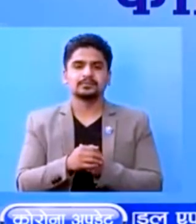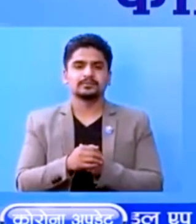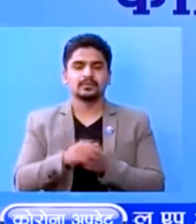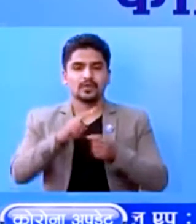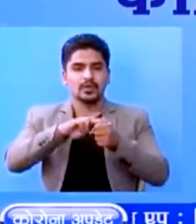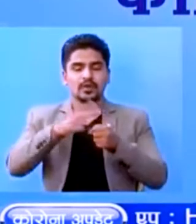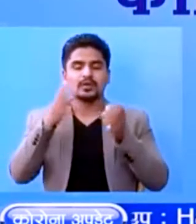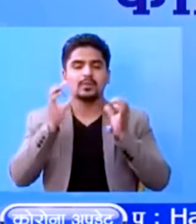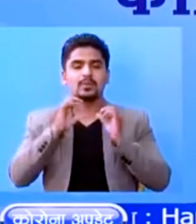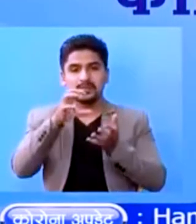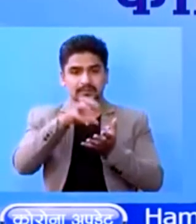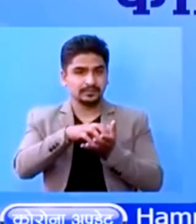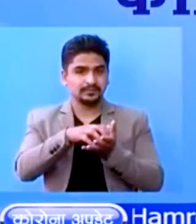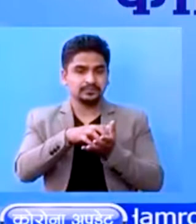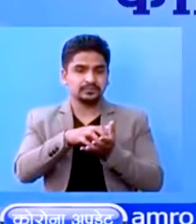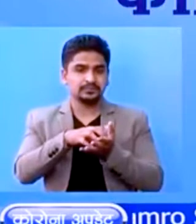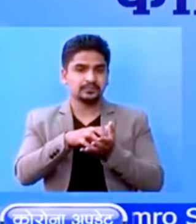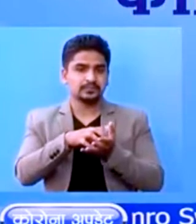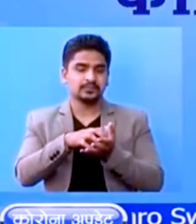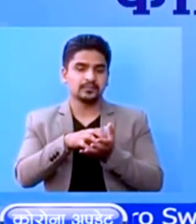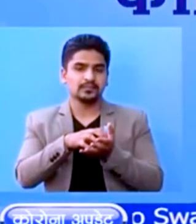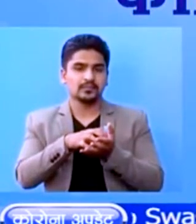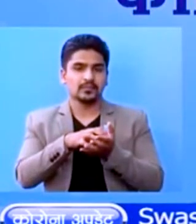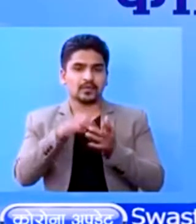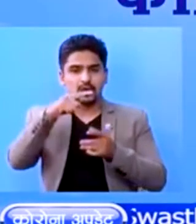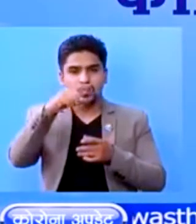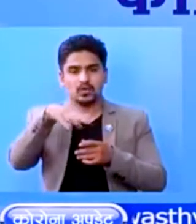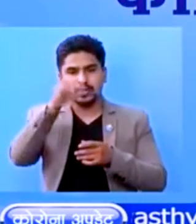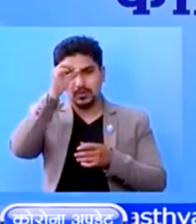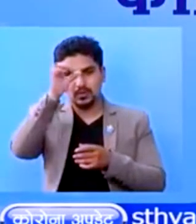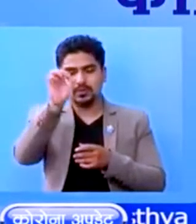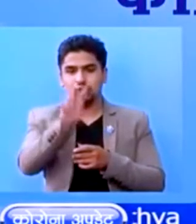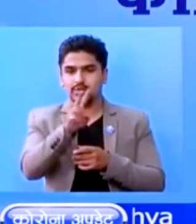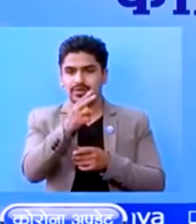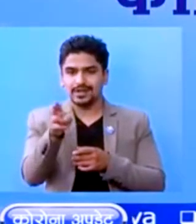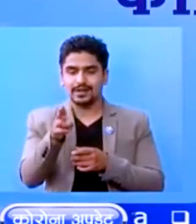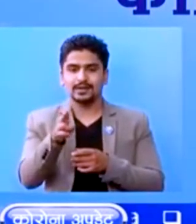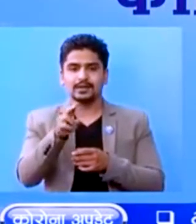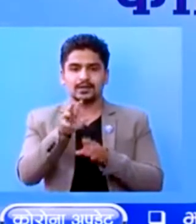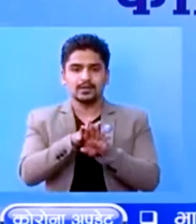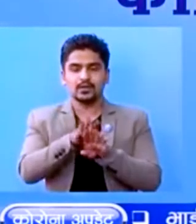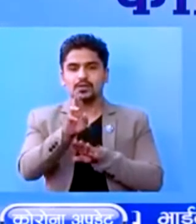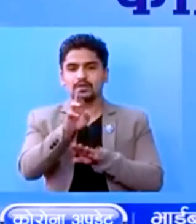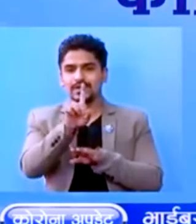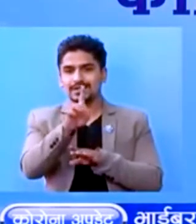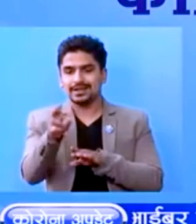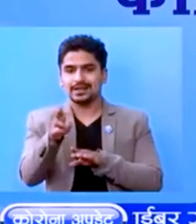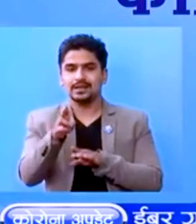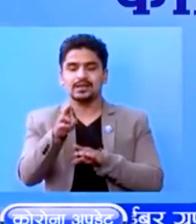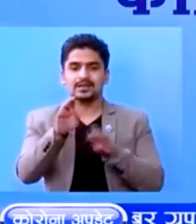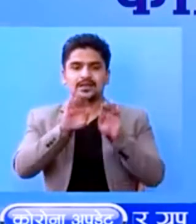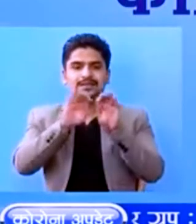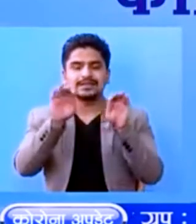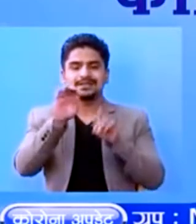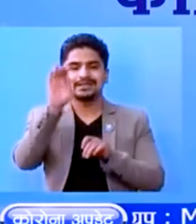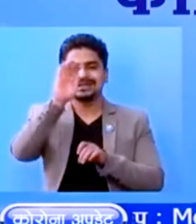रोग अनुसन्धान तथा तालिम केन्द्र हेटौँडामा नवलपरासी पूर्वका दुईजना, रौतहटका एकजना र